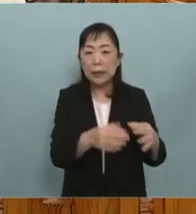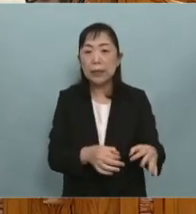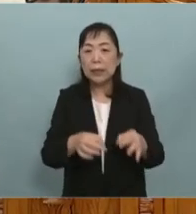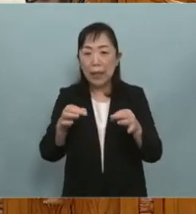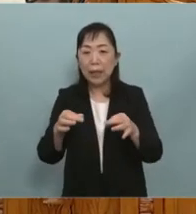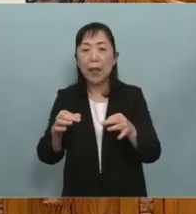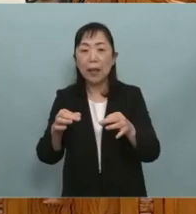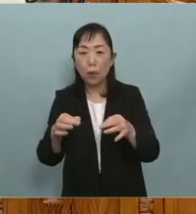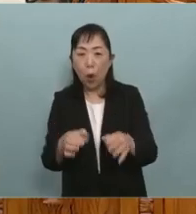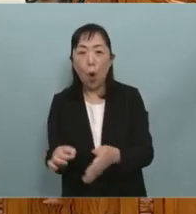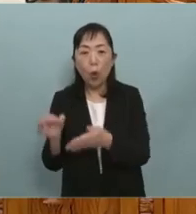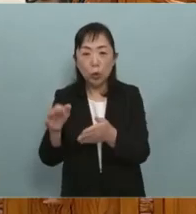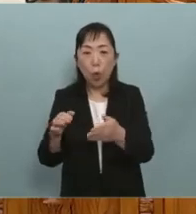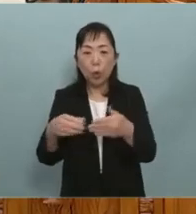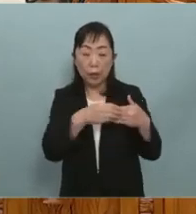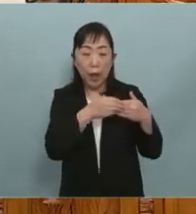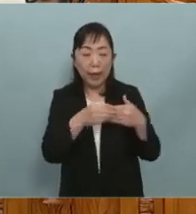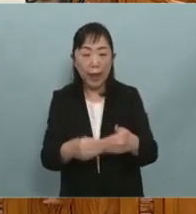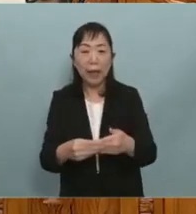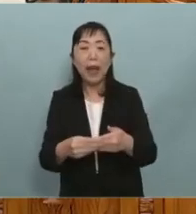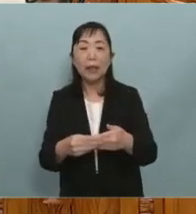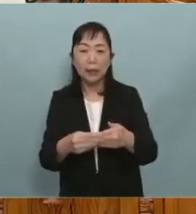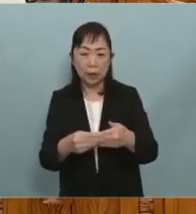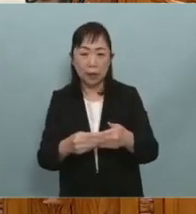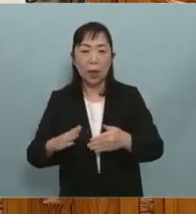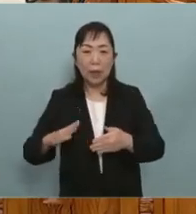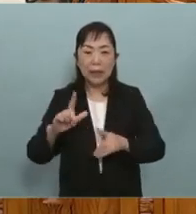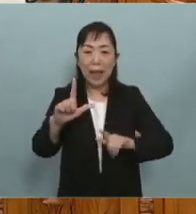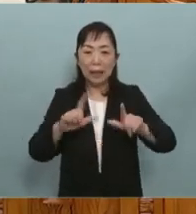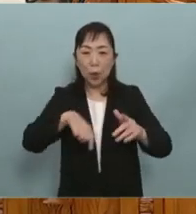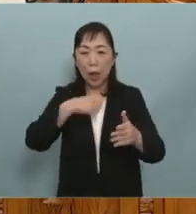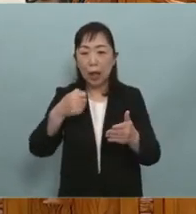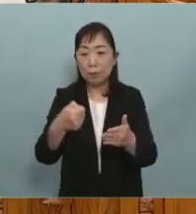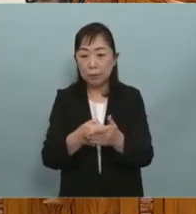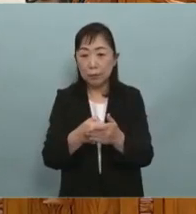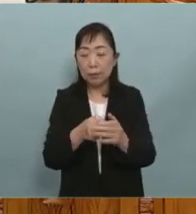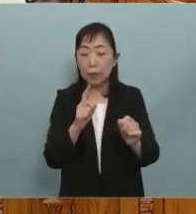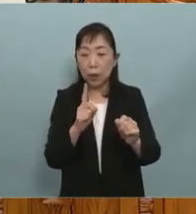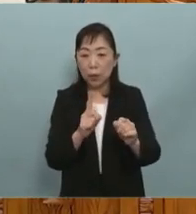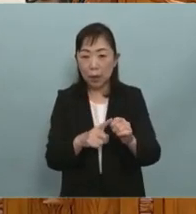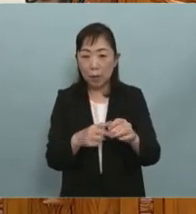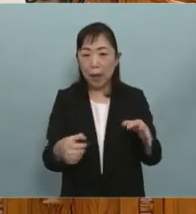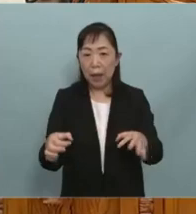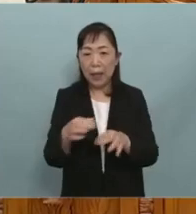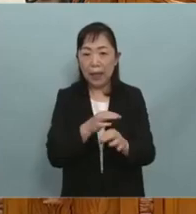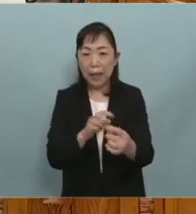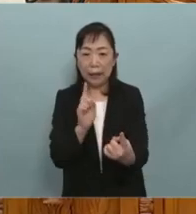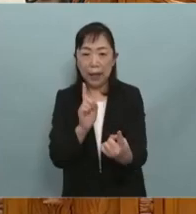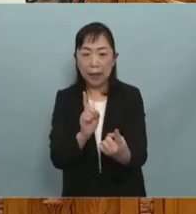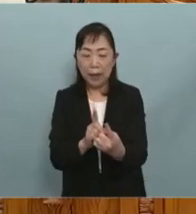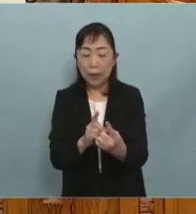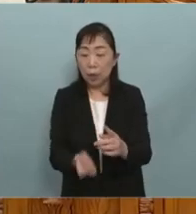当が牽引する成長型経済の実現を図るため経済対策を早急に策定